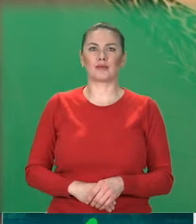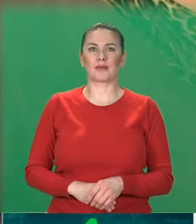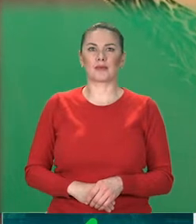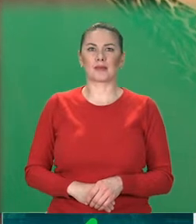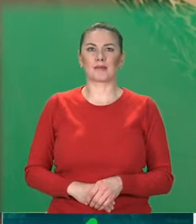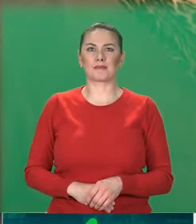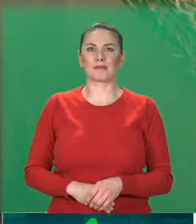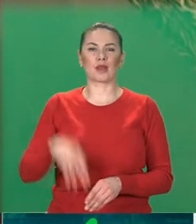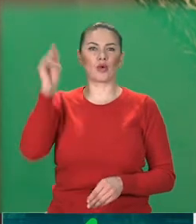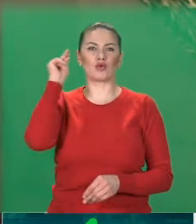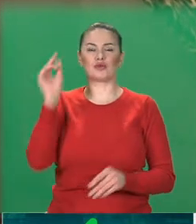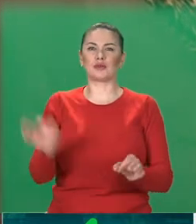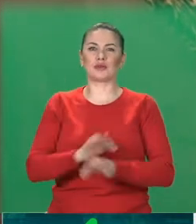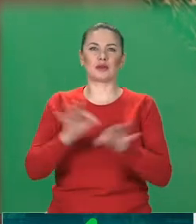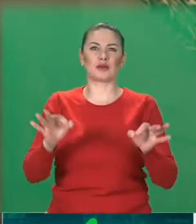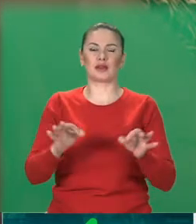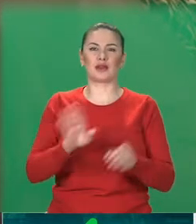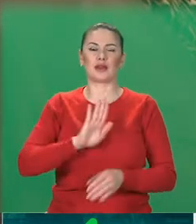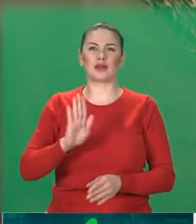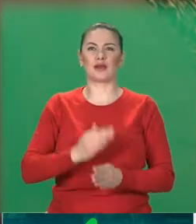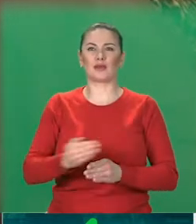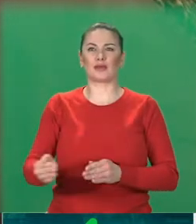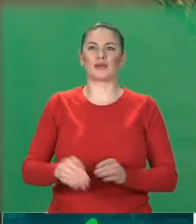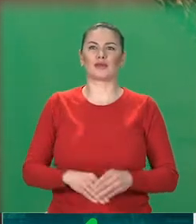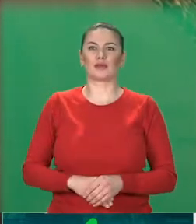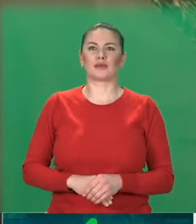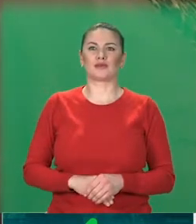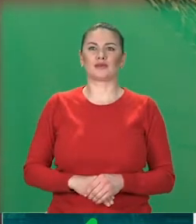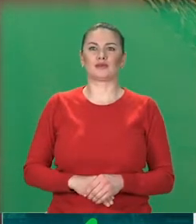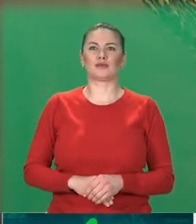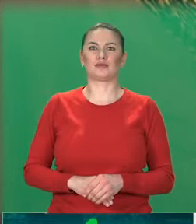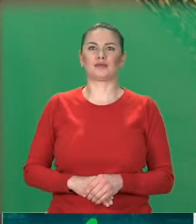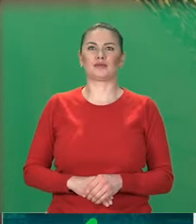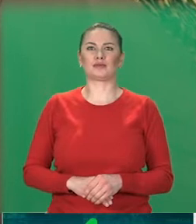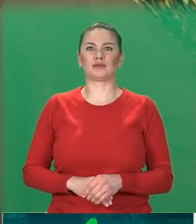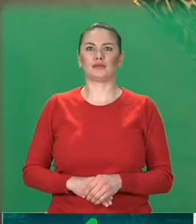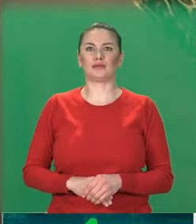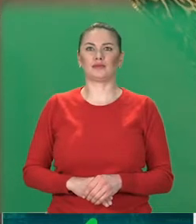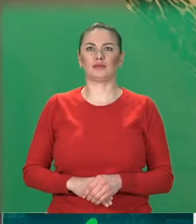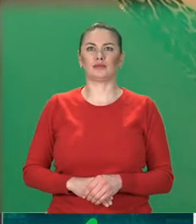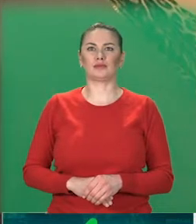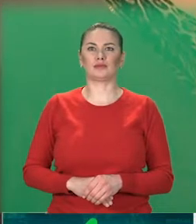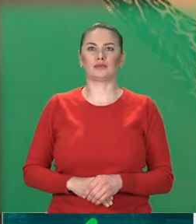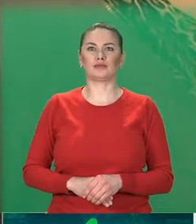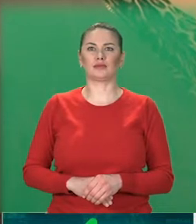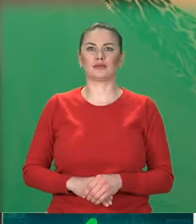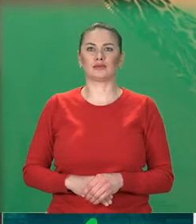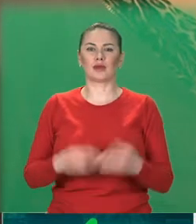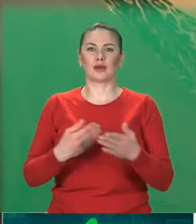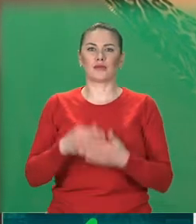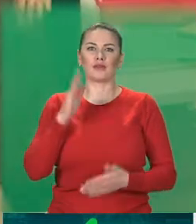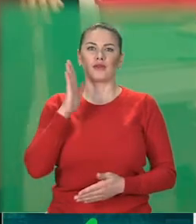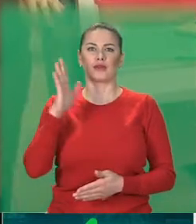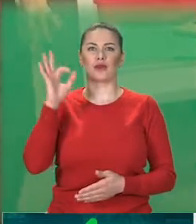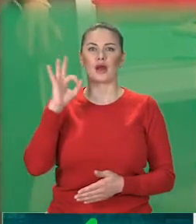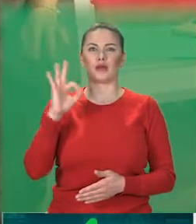Посмотрите, она выкроена также под углом 45 градусов, она тянется. Значит, на лицевую сторону мы